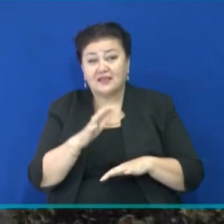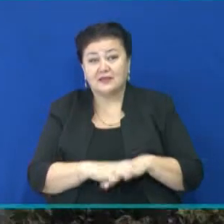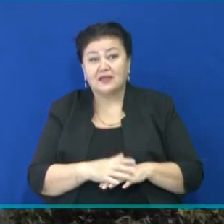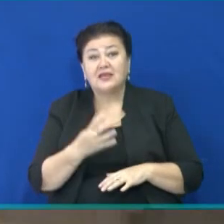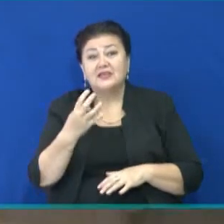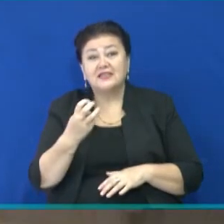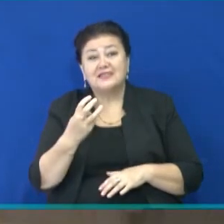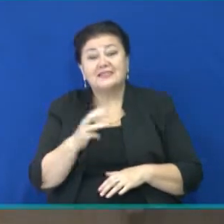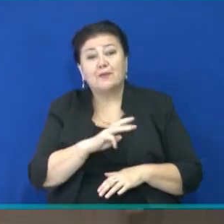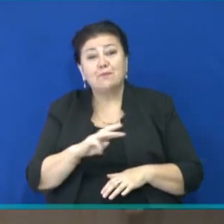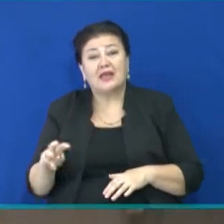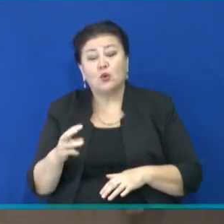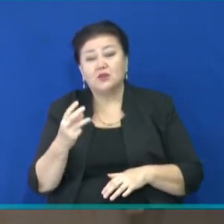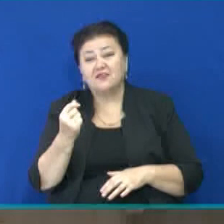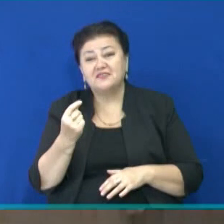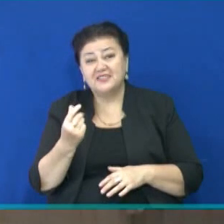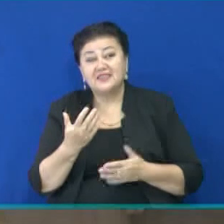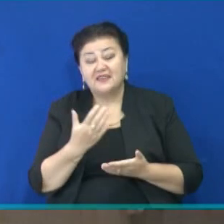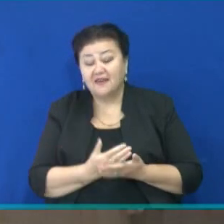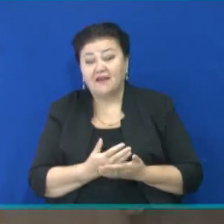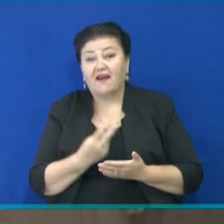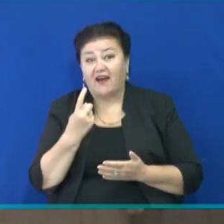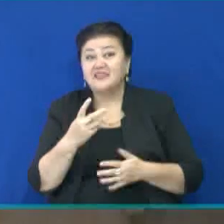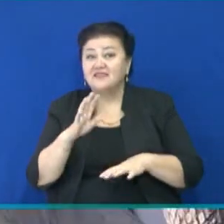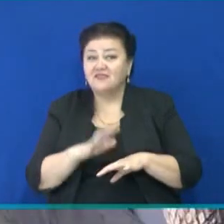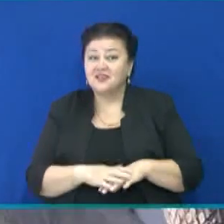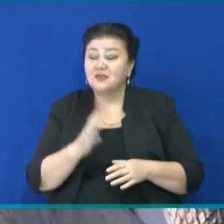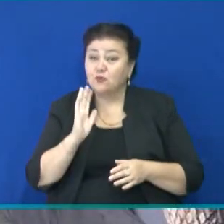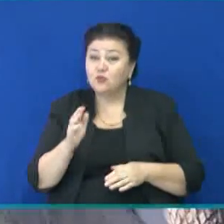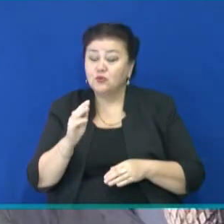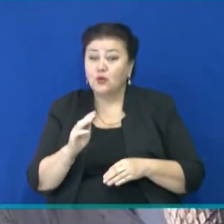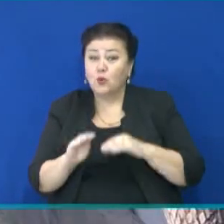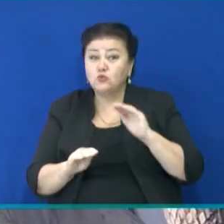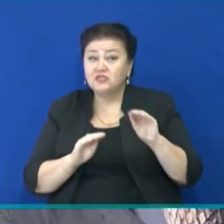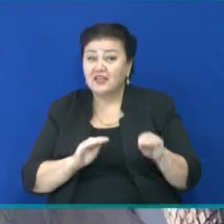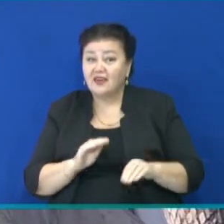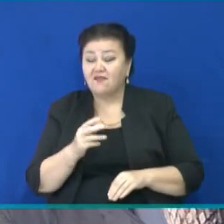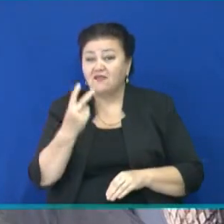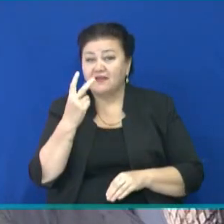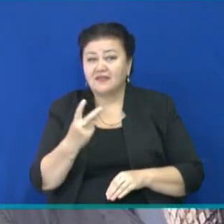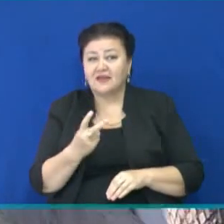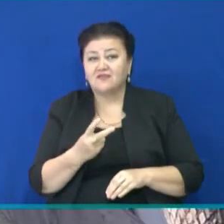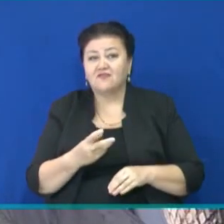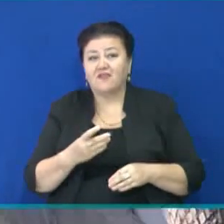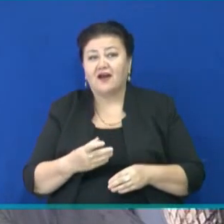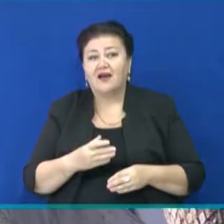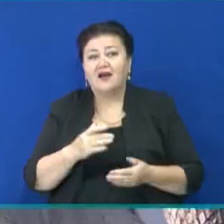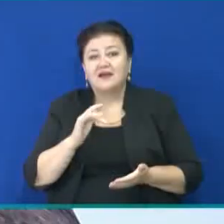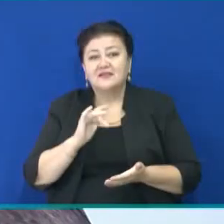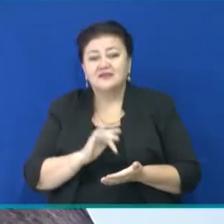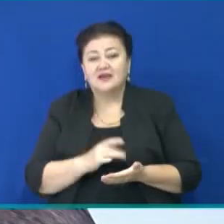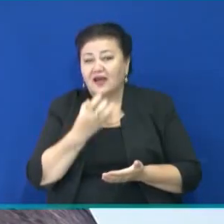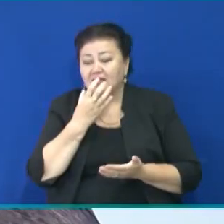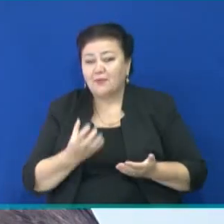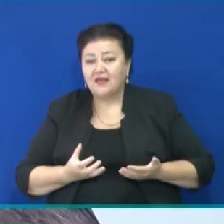миллион теңге. Биыл жаңа құрылғы қала орталығындағы екі қазандыққа орнатылды. Шуға Сұлтан Махмудова, Ботагөз Андыбаева, Айдос